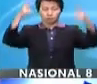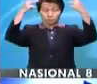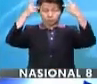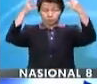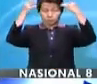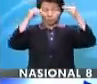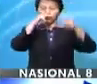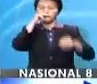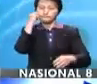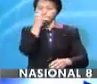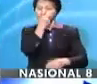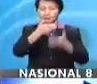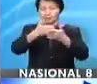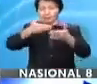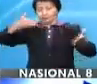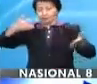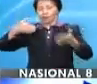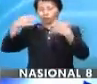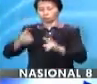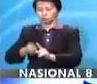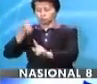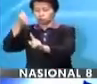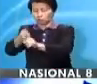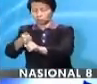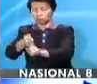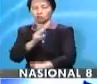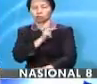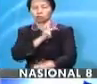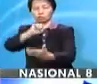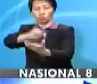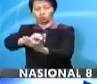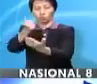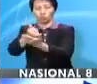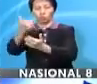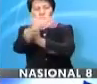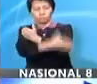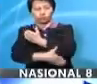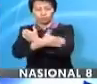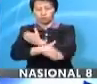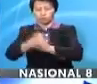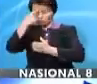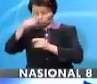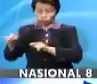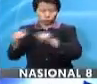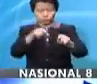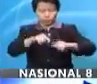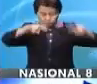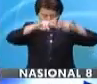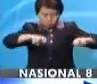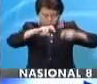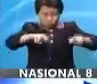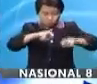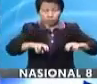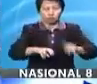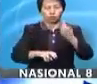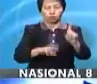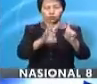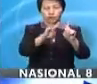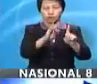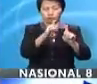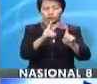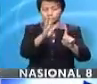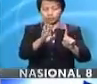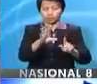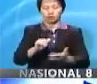Datuk Seri Najib Tun Razak sebelum ini telah mengarahkan Ketua Audit Negara Tan Sri Amrin Buang untuk menjalankan siasatan terhadap 1MDB